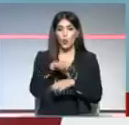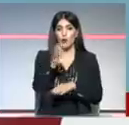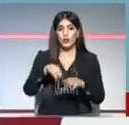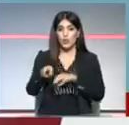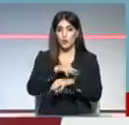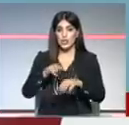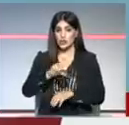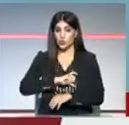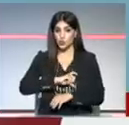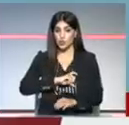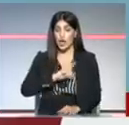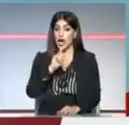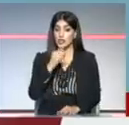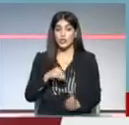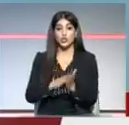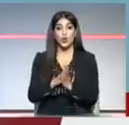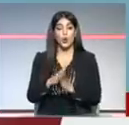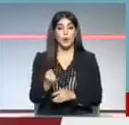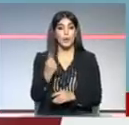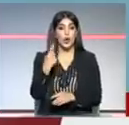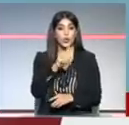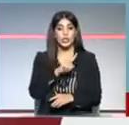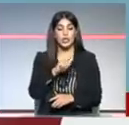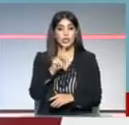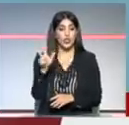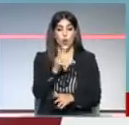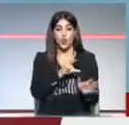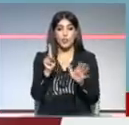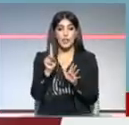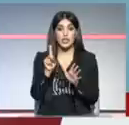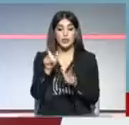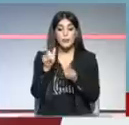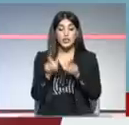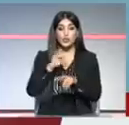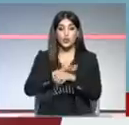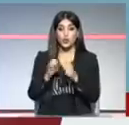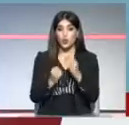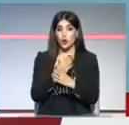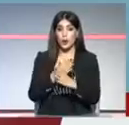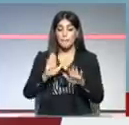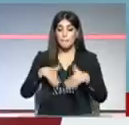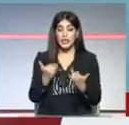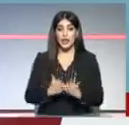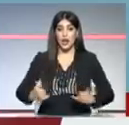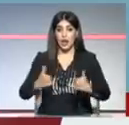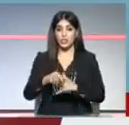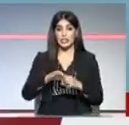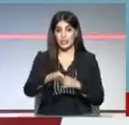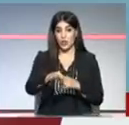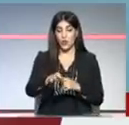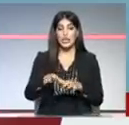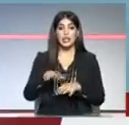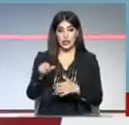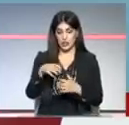السوس اذا سجلت الوليه مائه وثلاثه وثمانين اصابه جديده بينما اعلنت اللجنه الجهويه لمتابعه